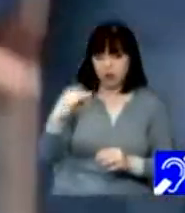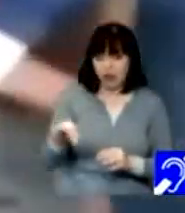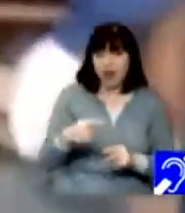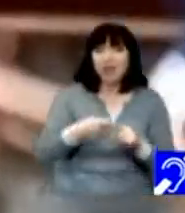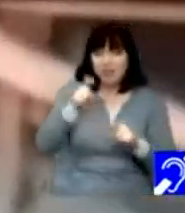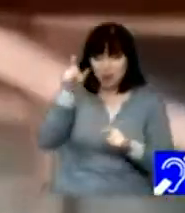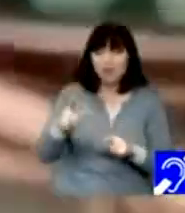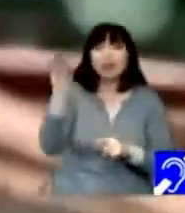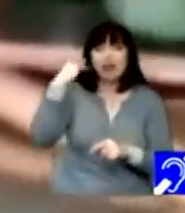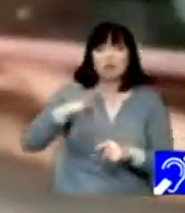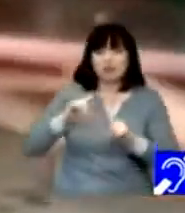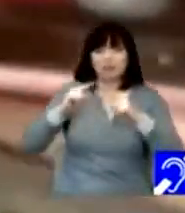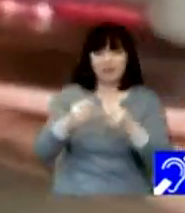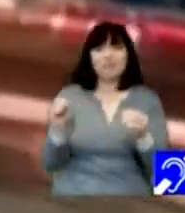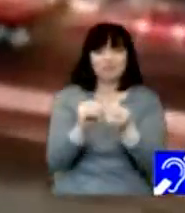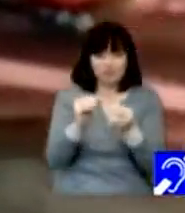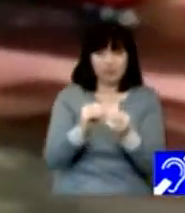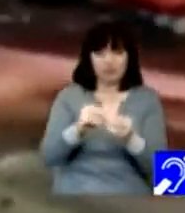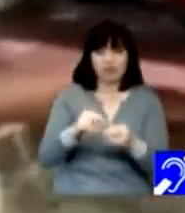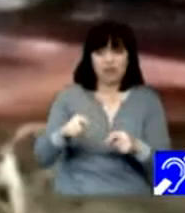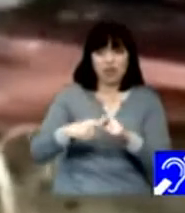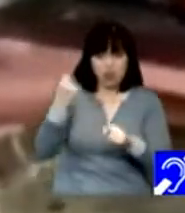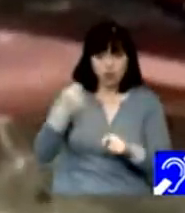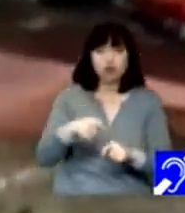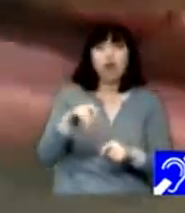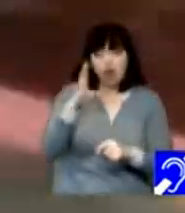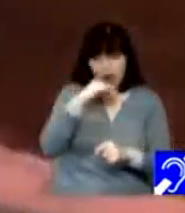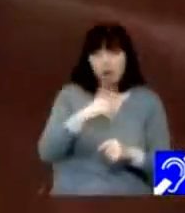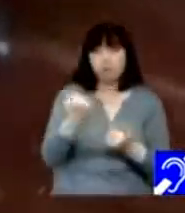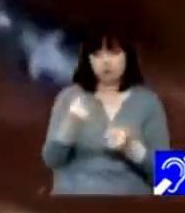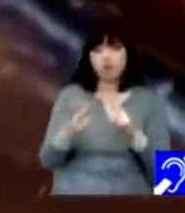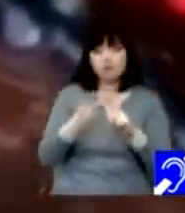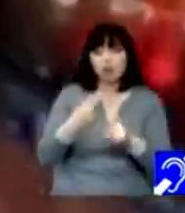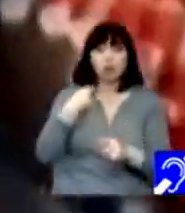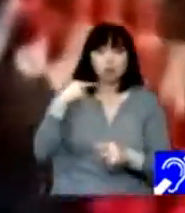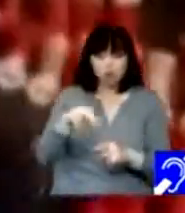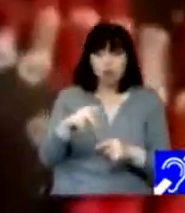anterior condamnat pentru infracțiuni similare riscă până la 15 ani de închisoare.